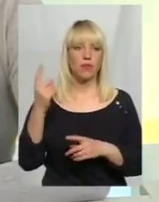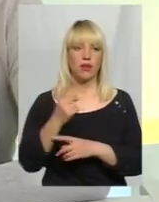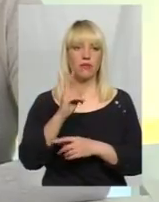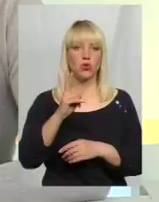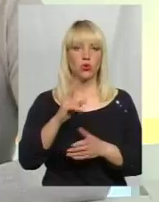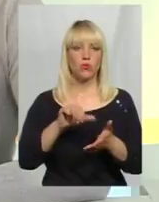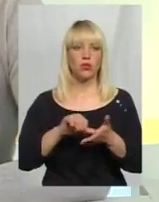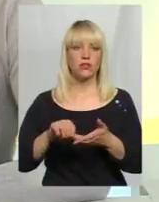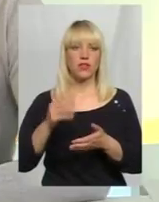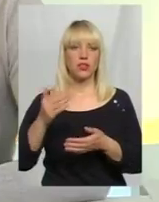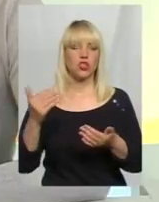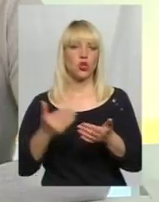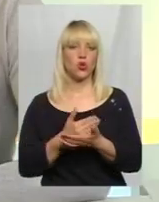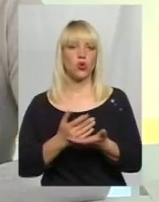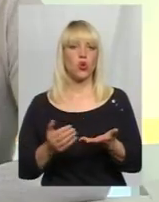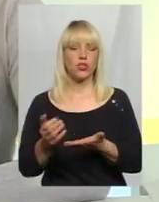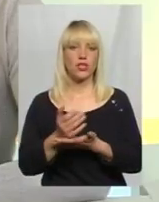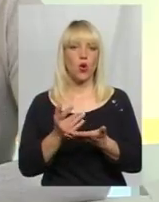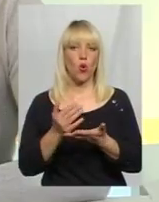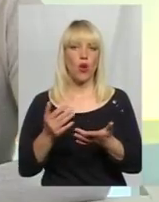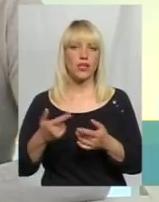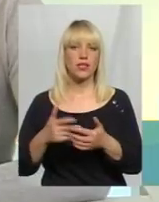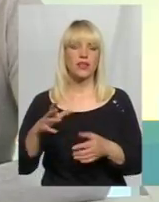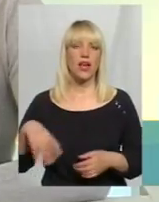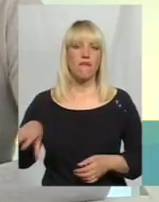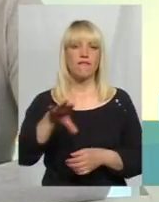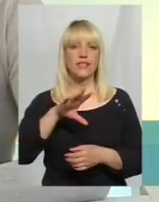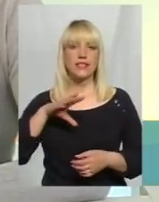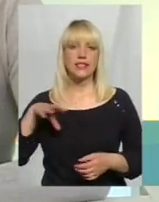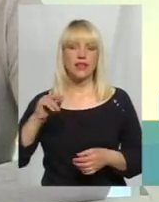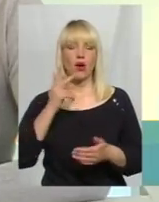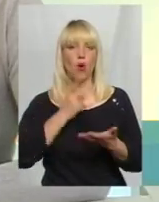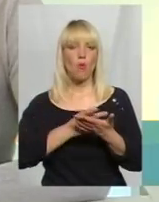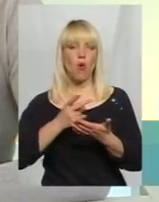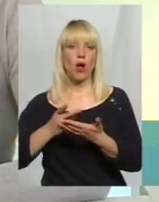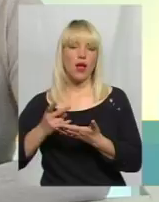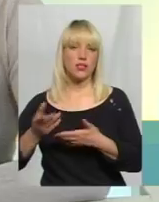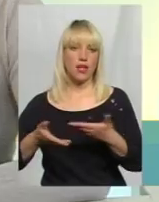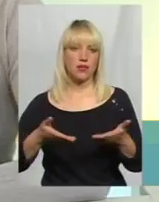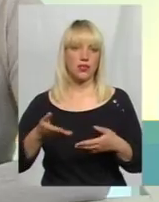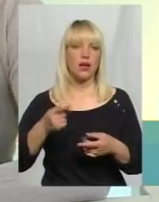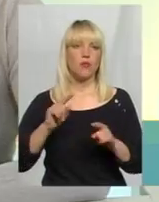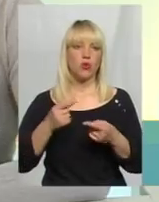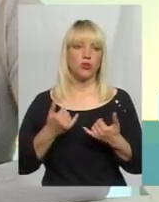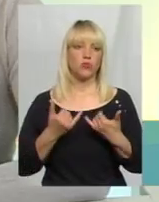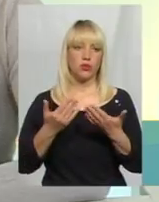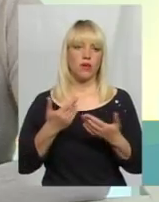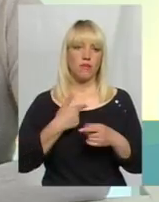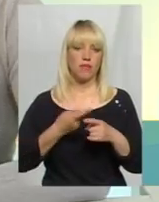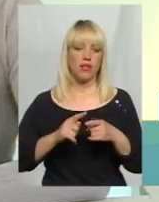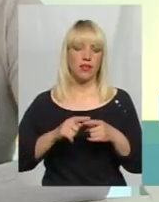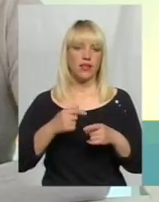их новые коллекции на всех показах. Поэтому для меня это очень-очень